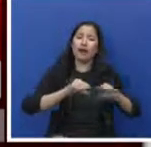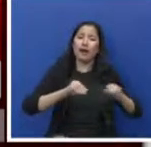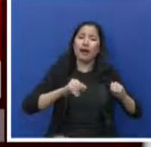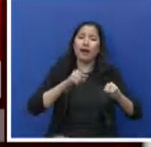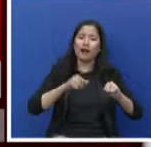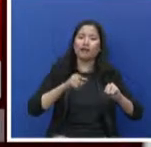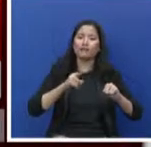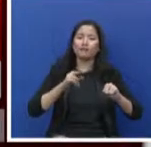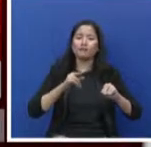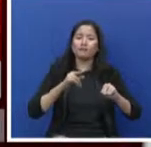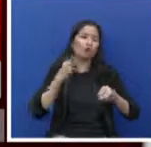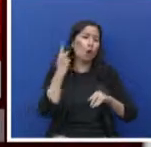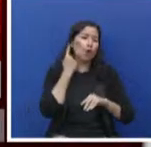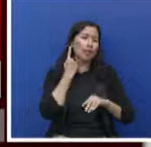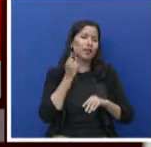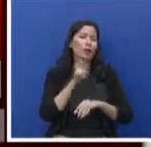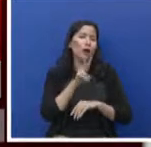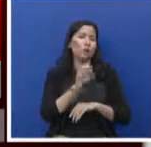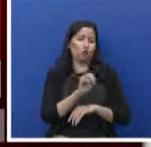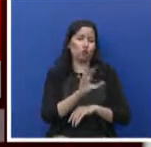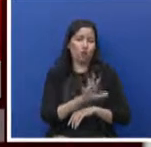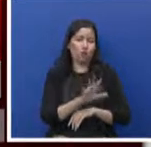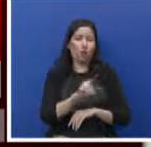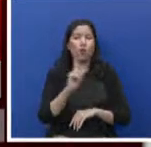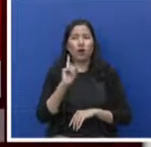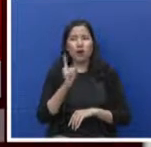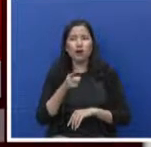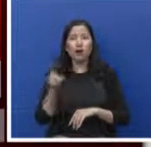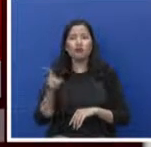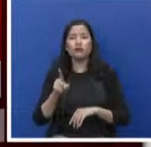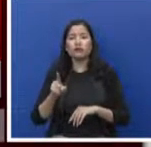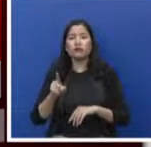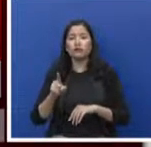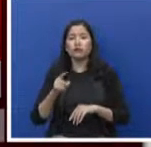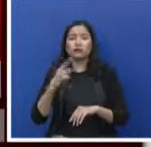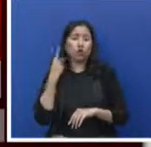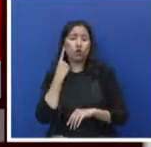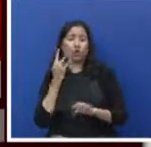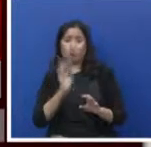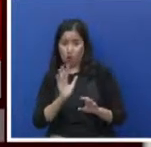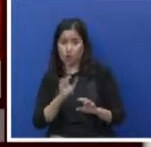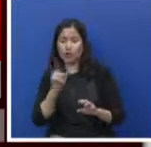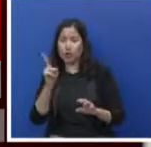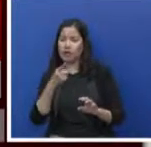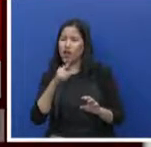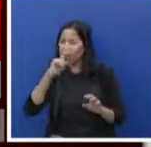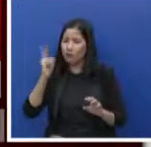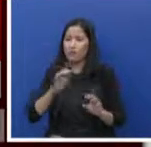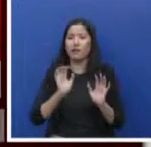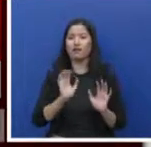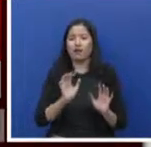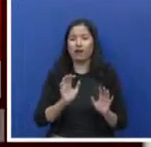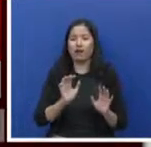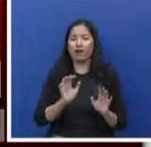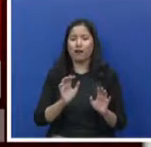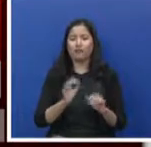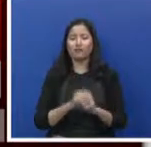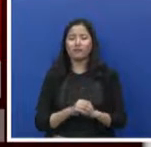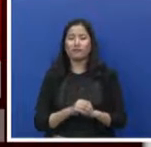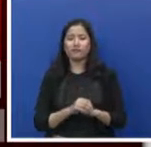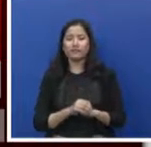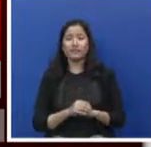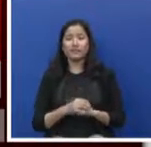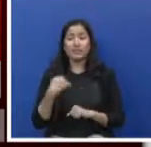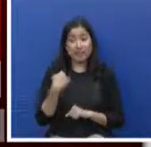Tenaga klinisnya aja 20. Non klinisnya jauh lebih banyak ya. Jadi maksudnya kalau kita lihat di kemarin itu. Nah,